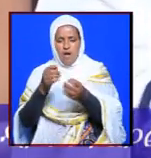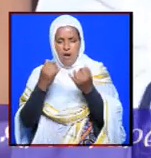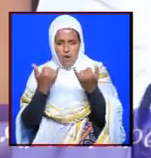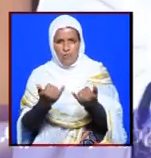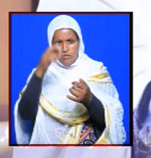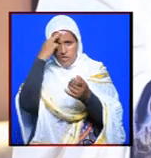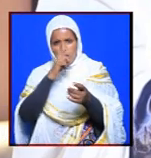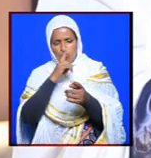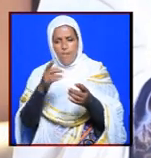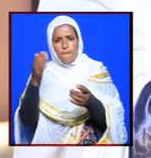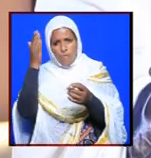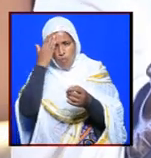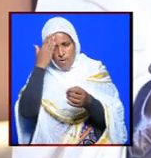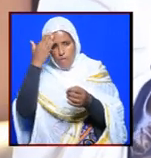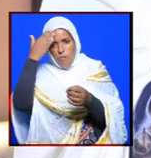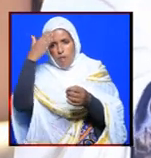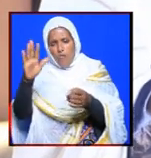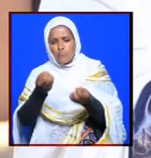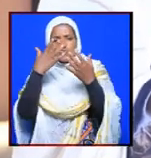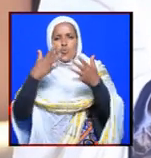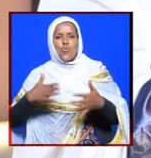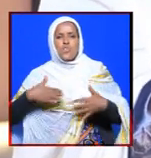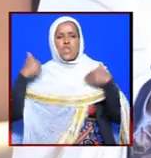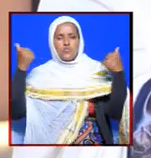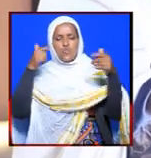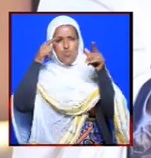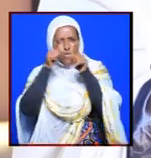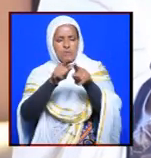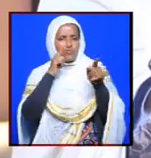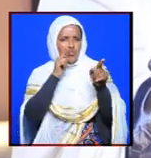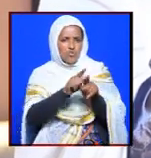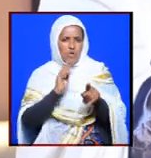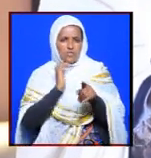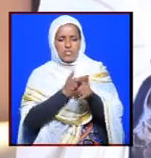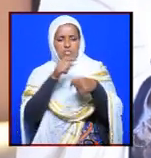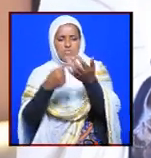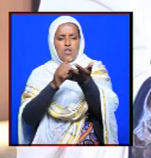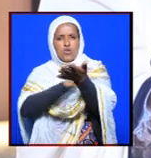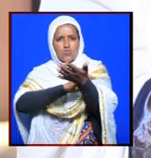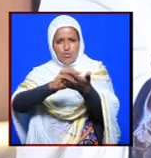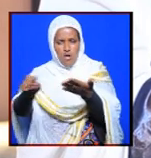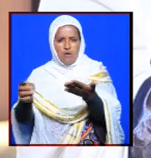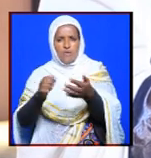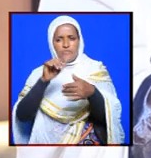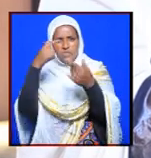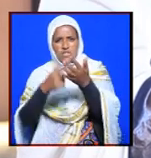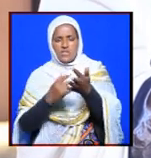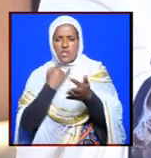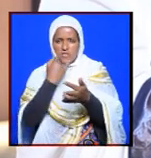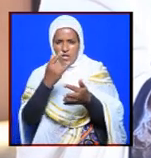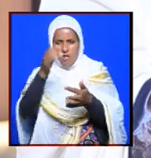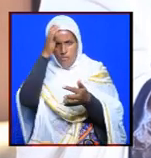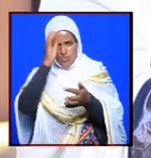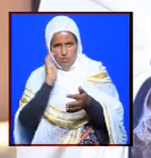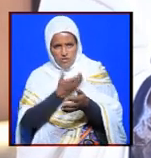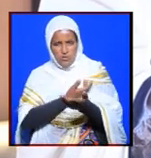አሁን ብዙ በማወቅም ይሁን ባለማወቅ ብዙ ወጣቶች ወንድሞ እህቶቻችን ስለ ቅዱሳን፣ ስለ